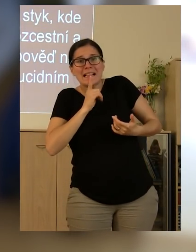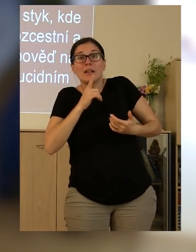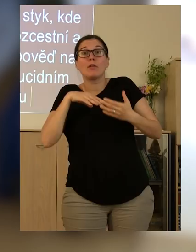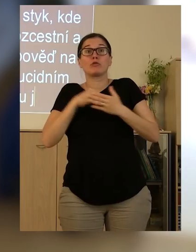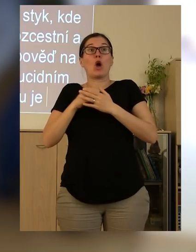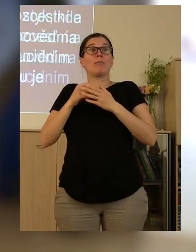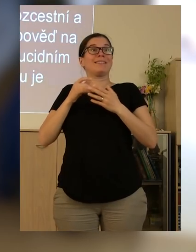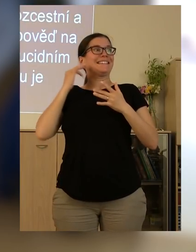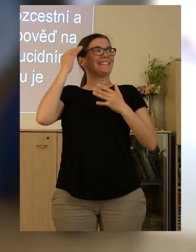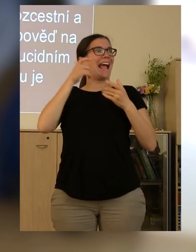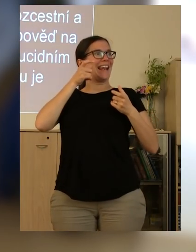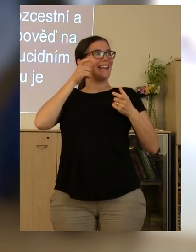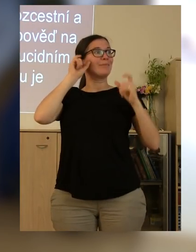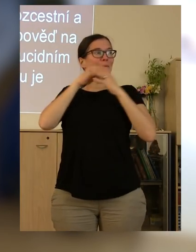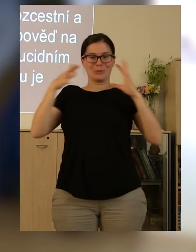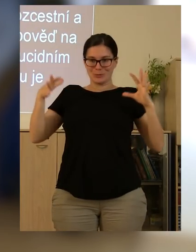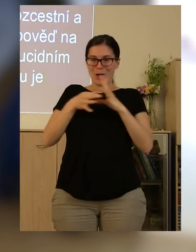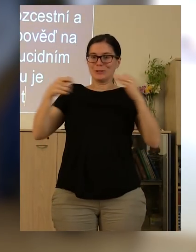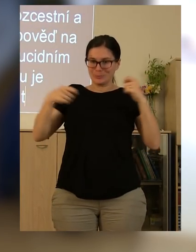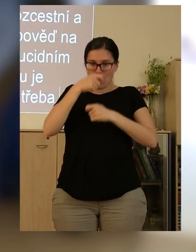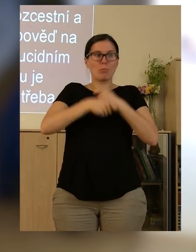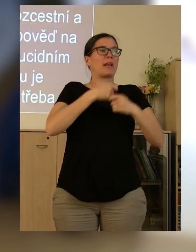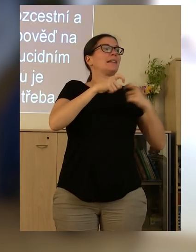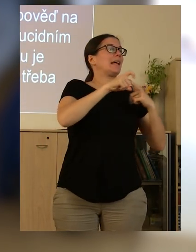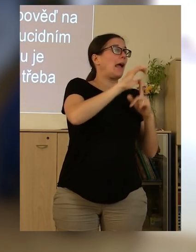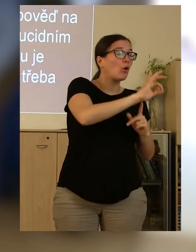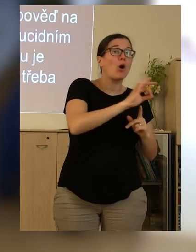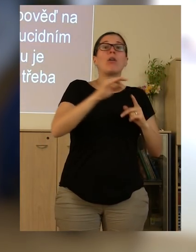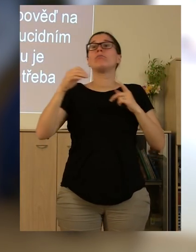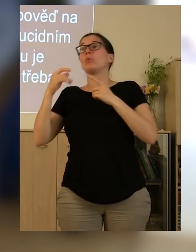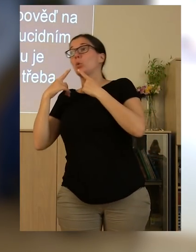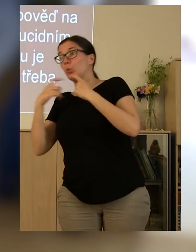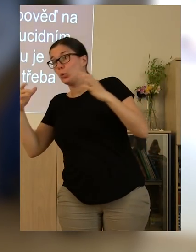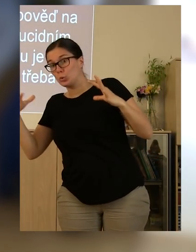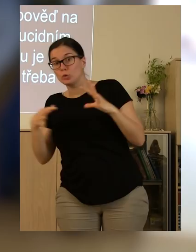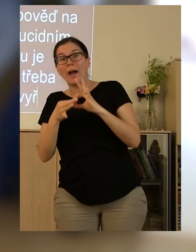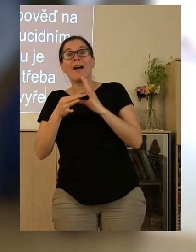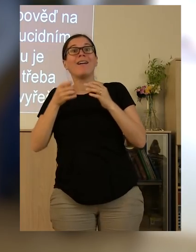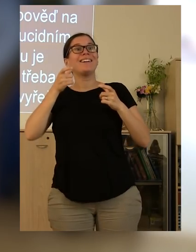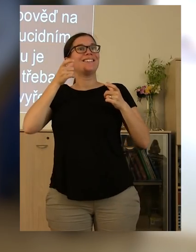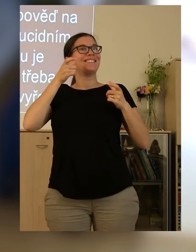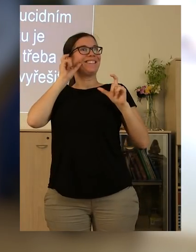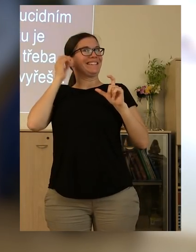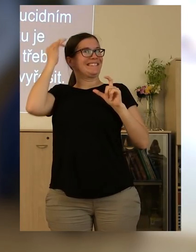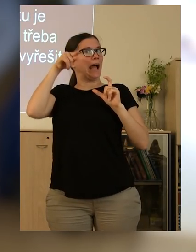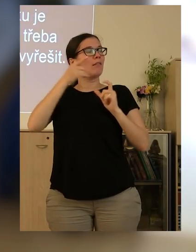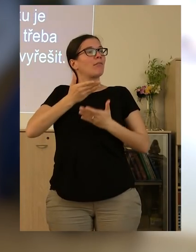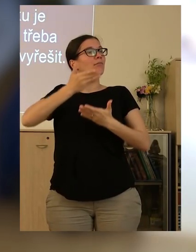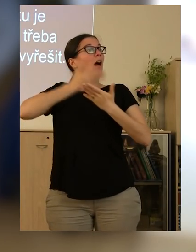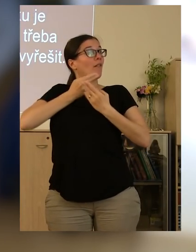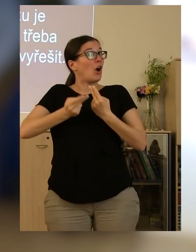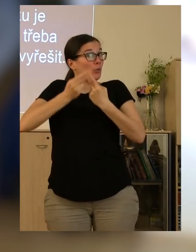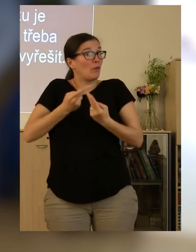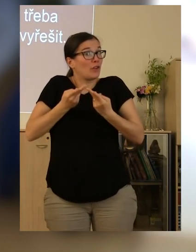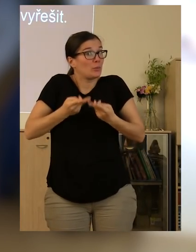najít a tam se třeba obrátit a tu svoji situaci vyřešit, že jsme se tady bavili o tom, jo, rozumím. Rozumím. Nebo ne. A